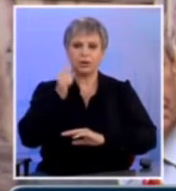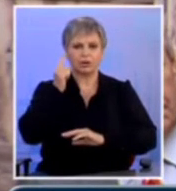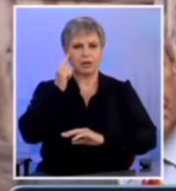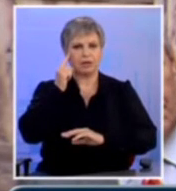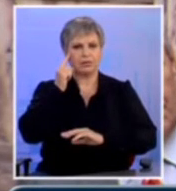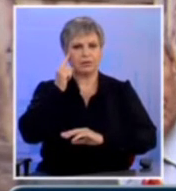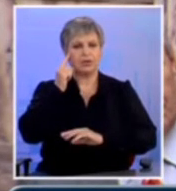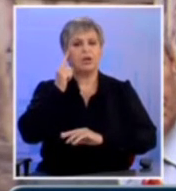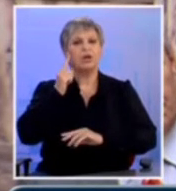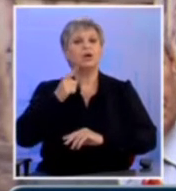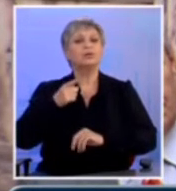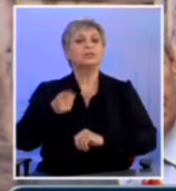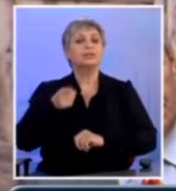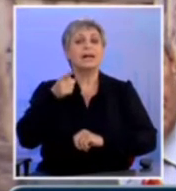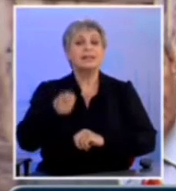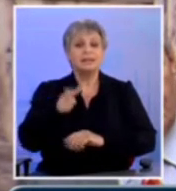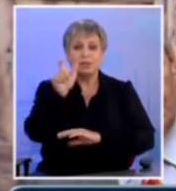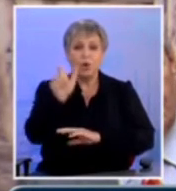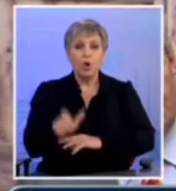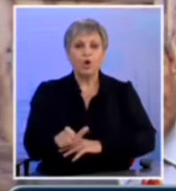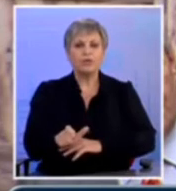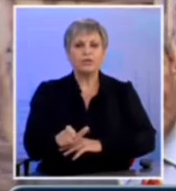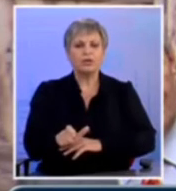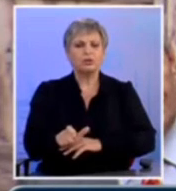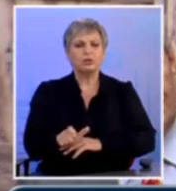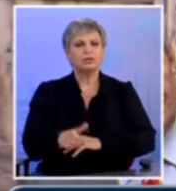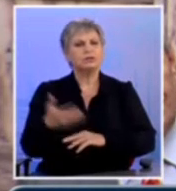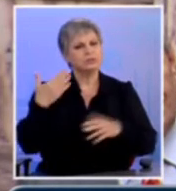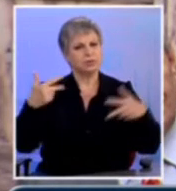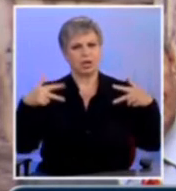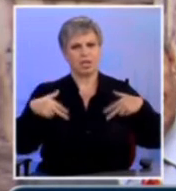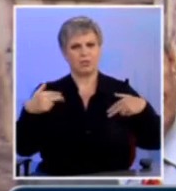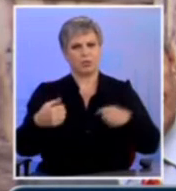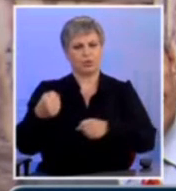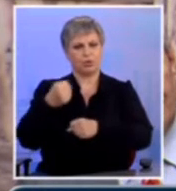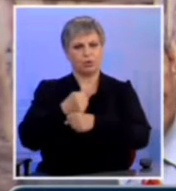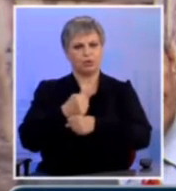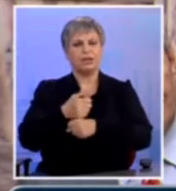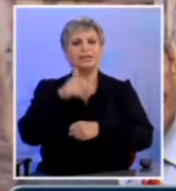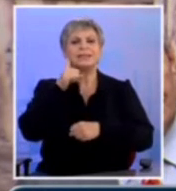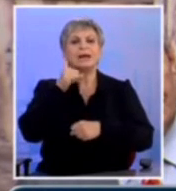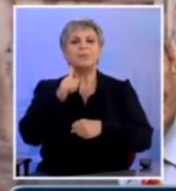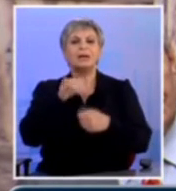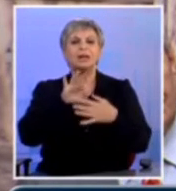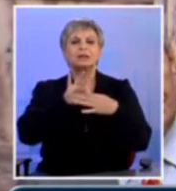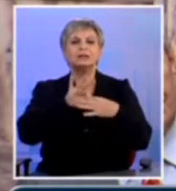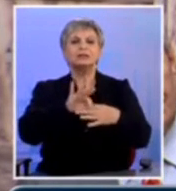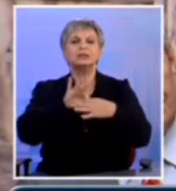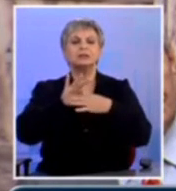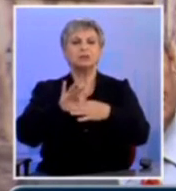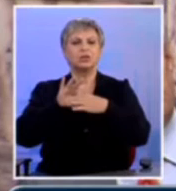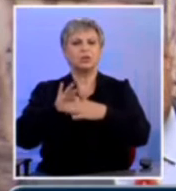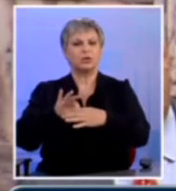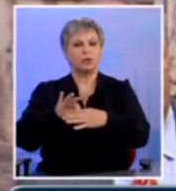εκεί, κύριε Μητσοτάκη, πάντοτε σε αγαστή συνεργασία με όσους είχαν τα της